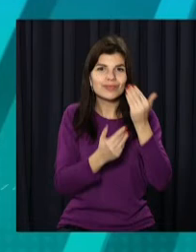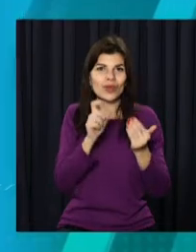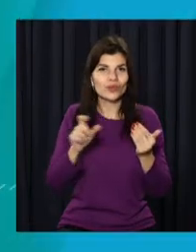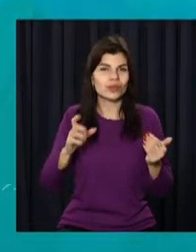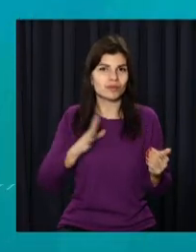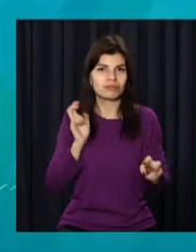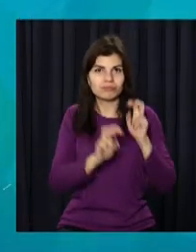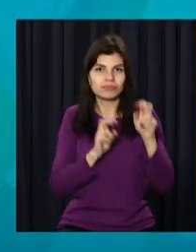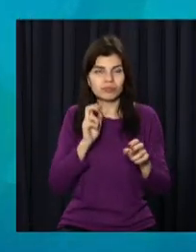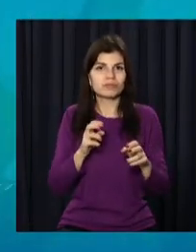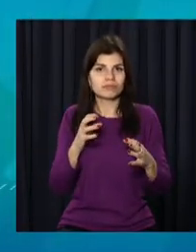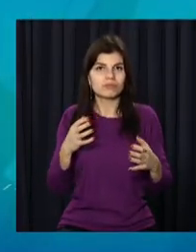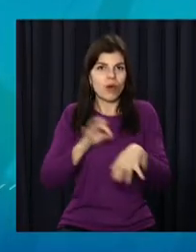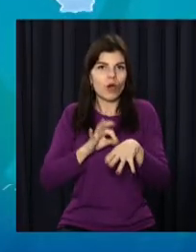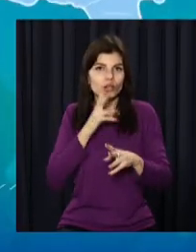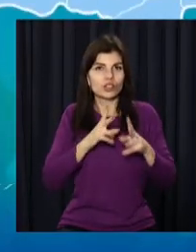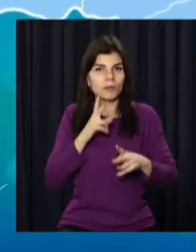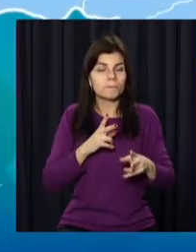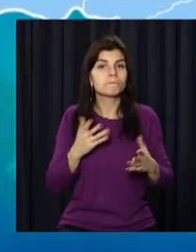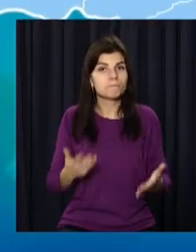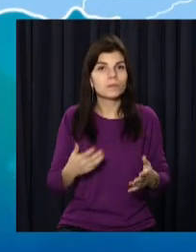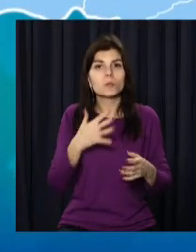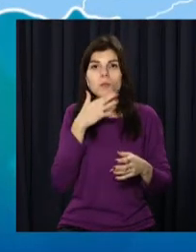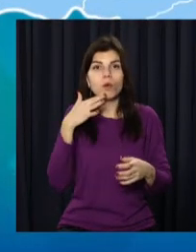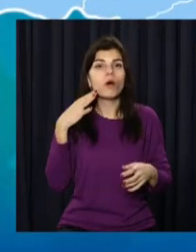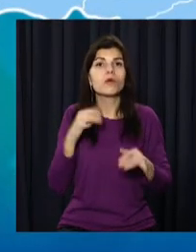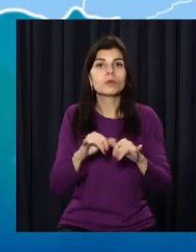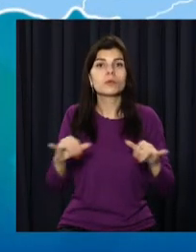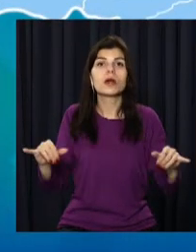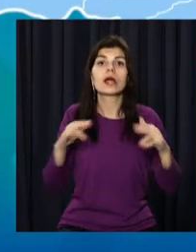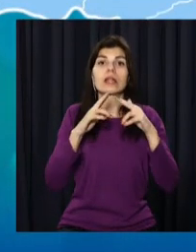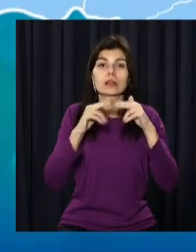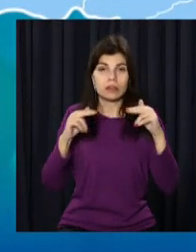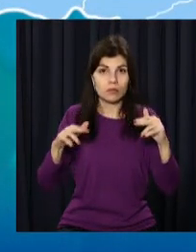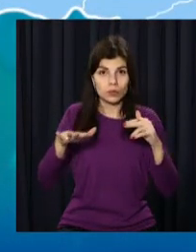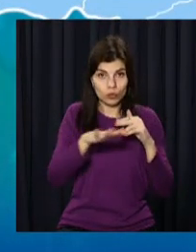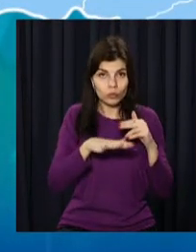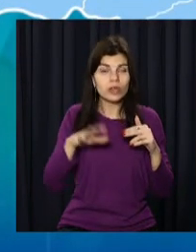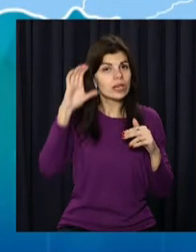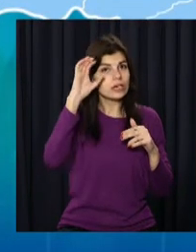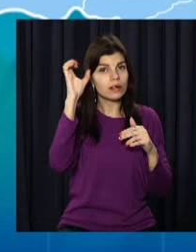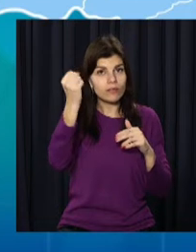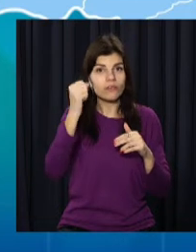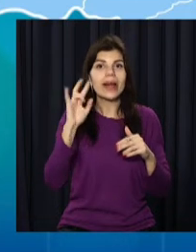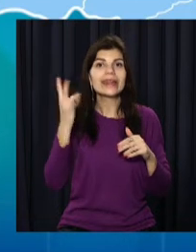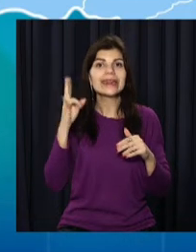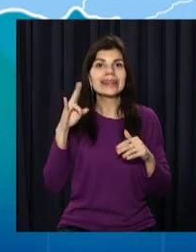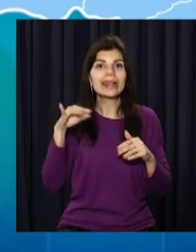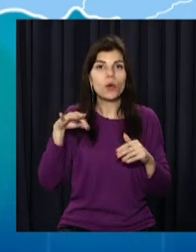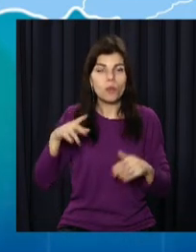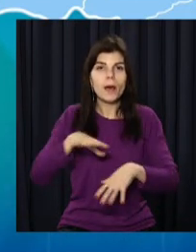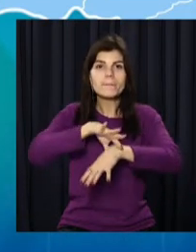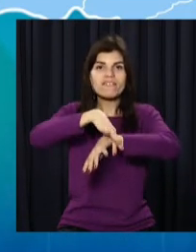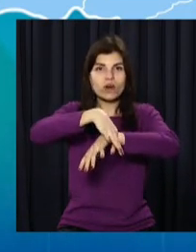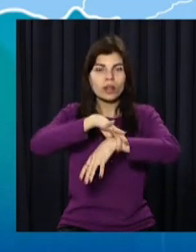повідомили в обласному департаменті охорони здоров'я. В антилідерах за темпами розповсюдження недуги – Дніпро, Кривий Ріг, Нікополь,